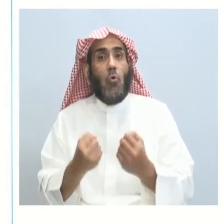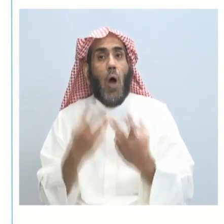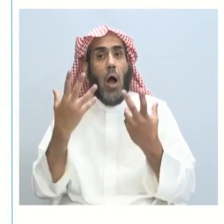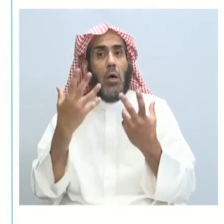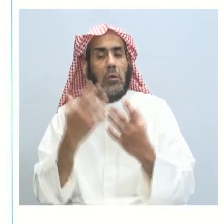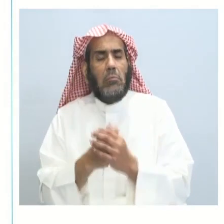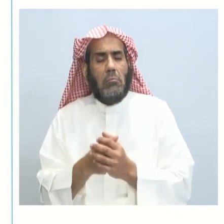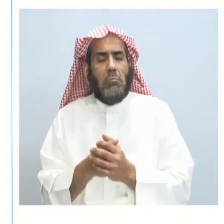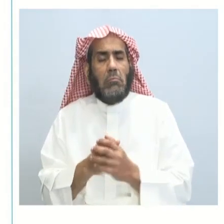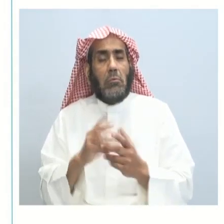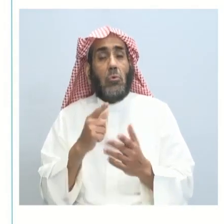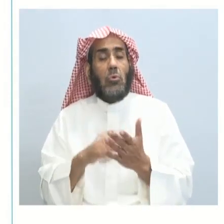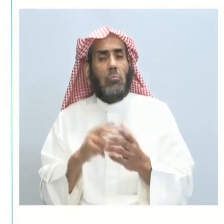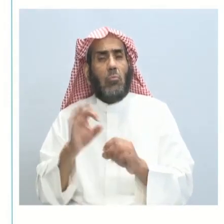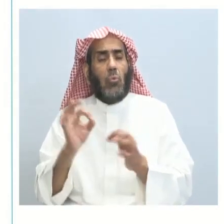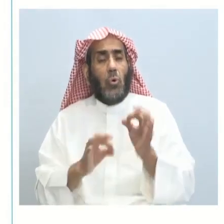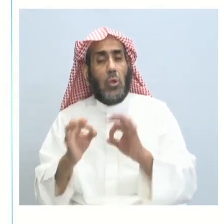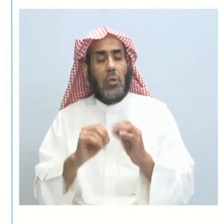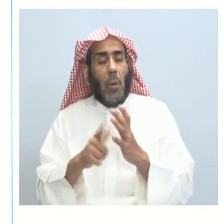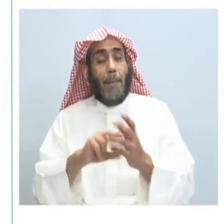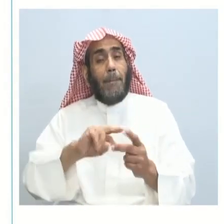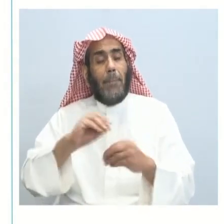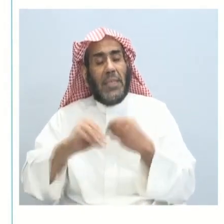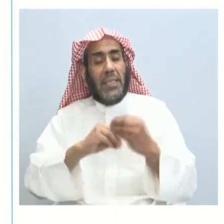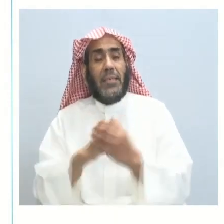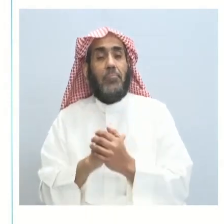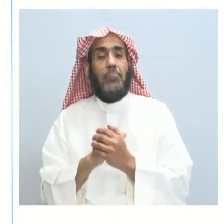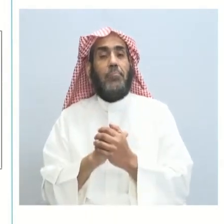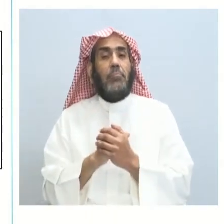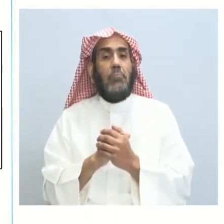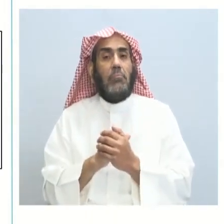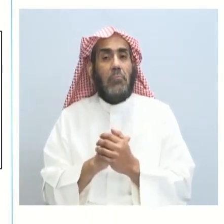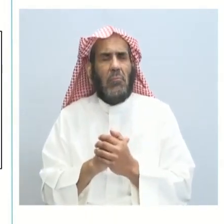كذلك ايذا لابد ان يكون لديه خطط بديله